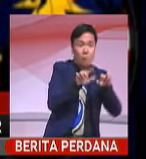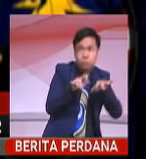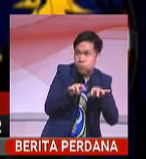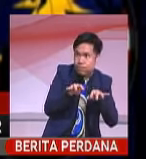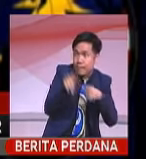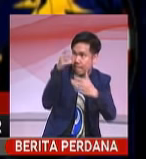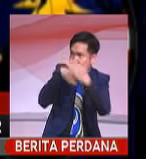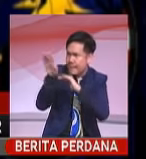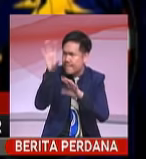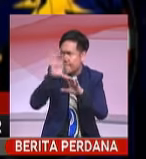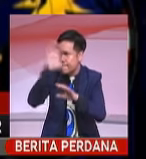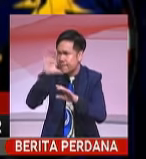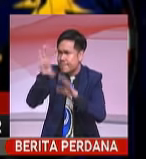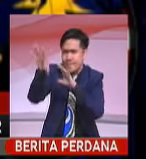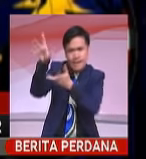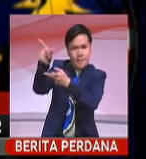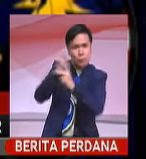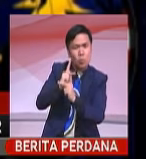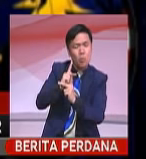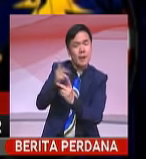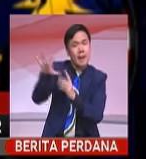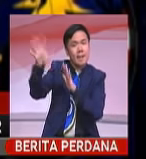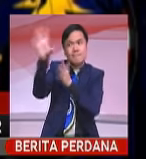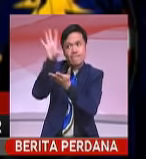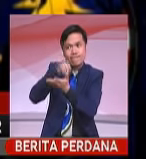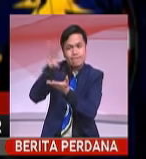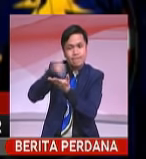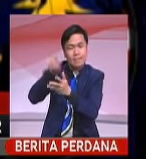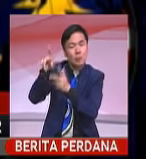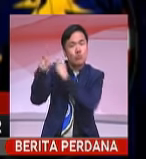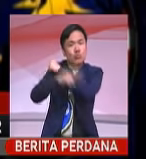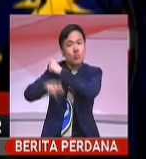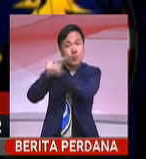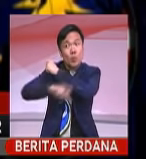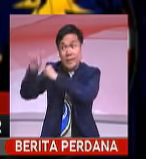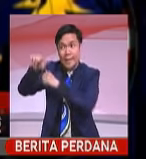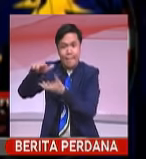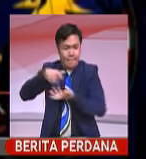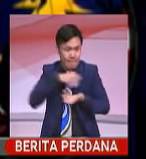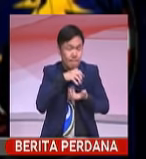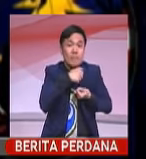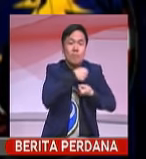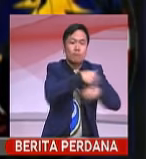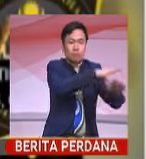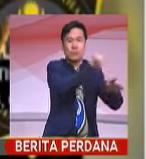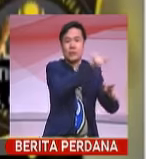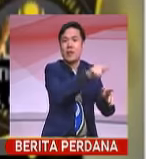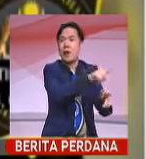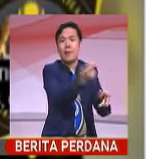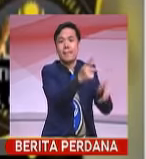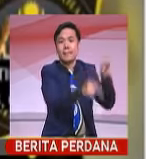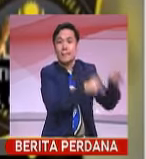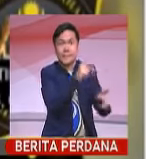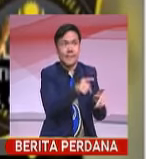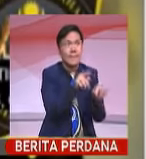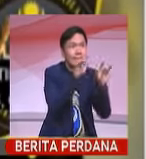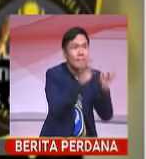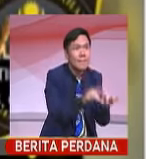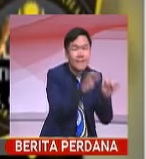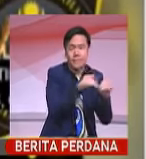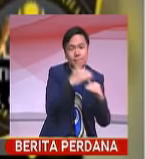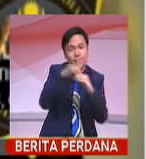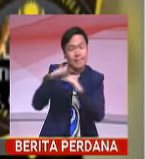dan dibocorkan sebelum dijual kepada pihak ketiga. Selasa lepas, Majlis Keselamatan Negara MKN menerusi